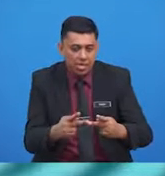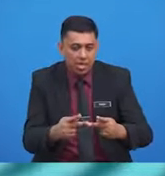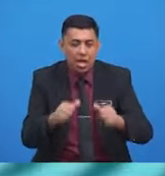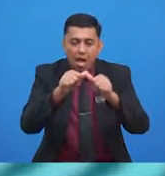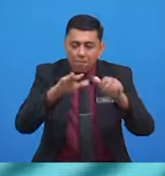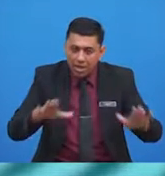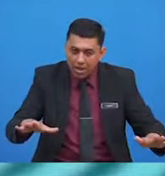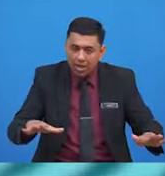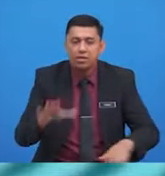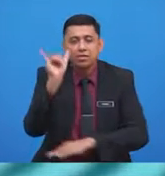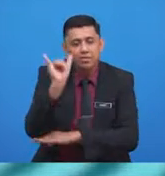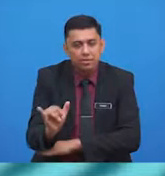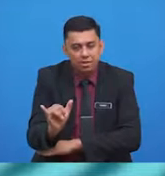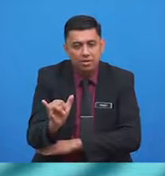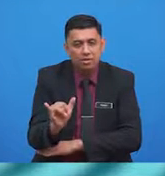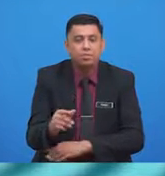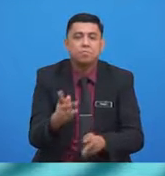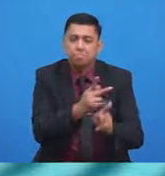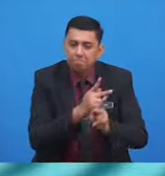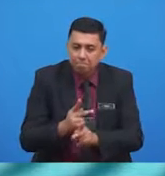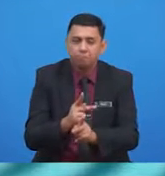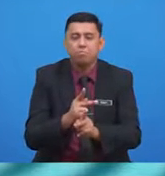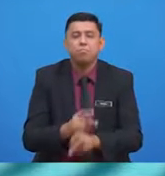keamanan yang terpelihara.